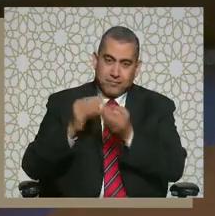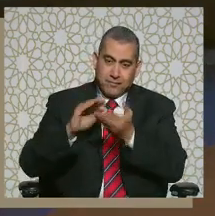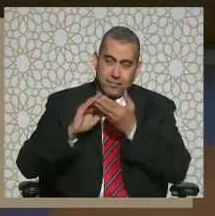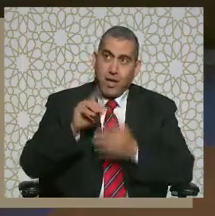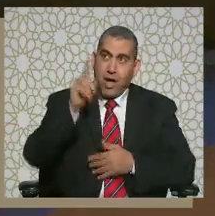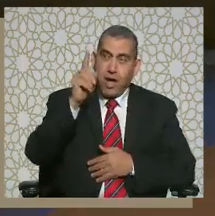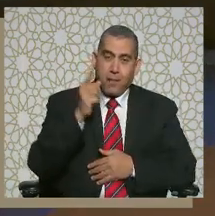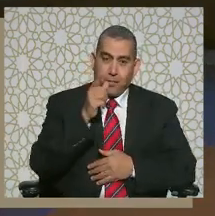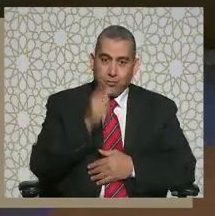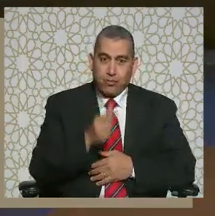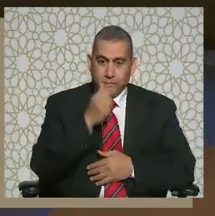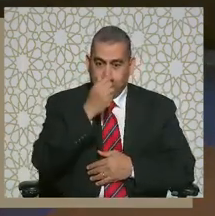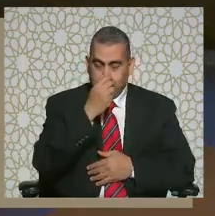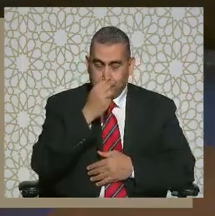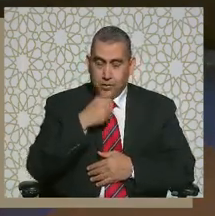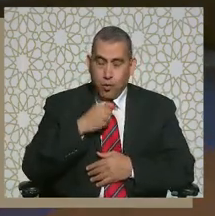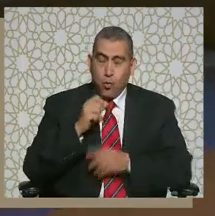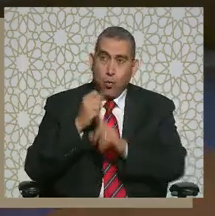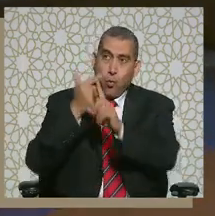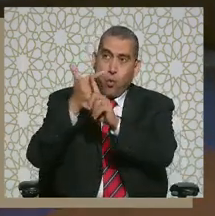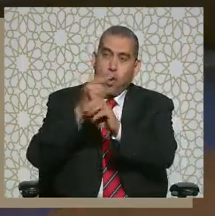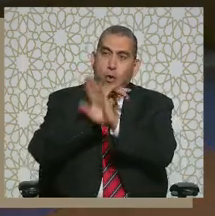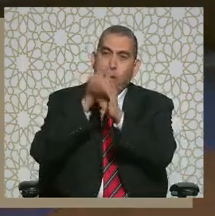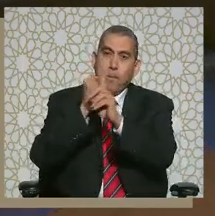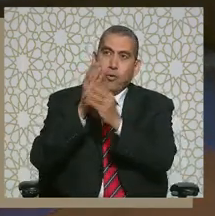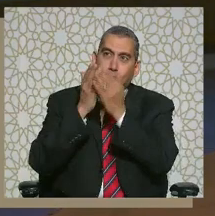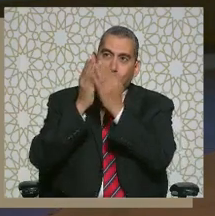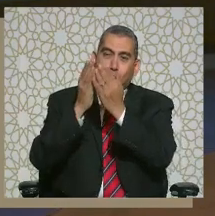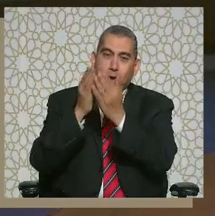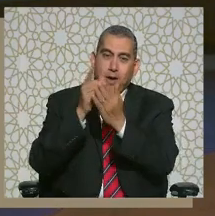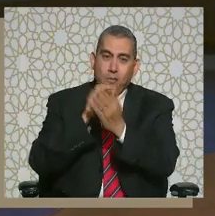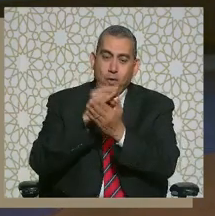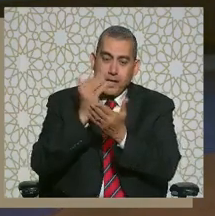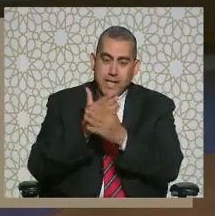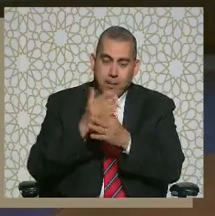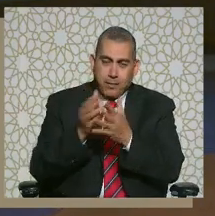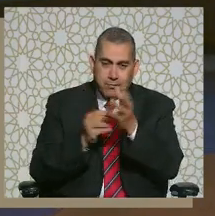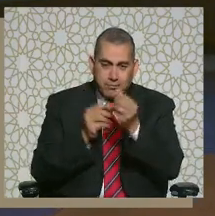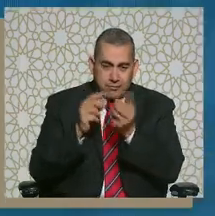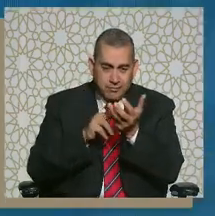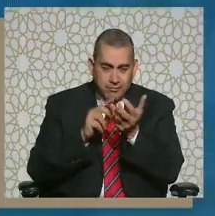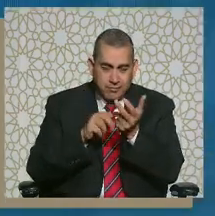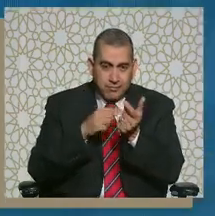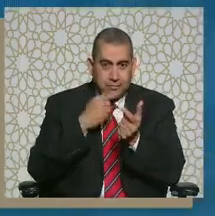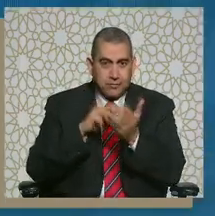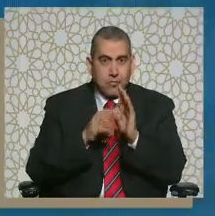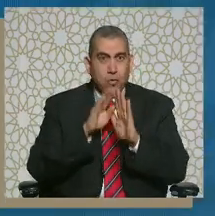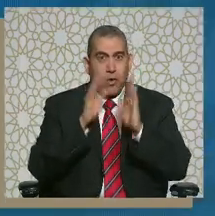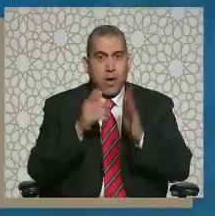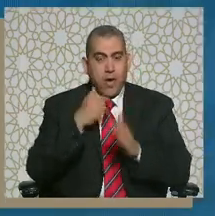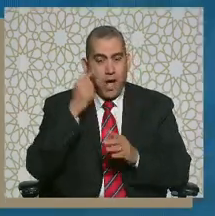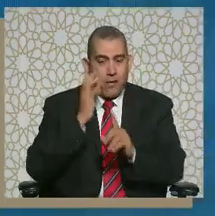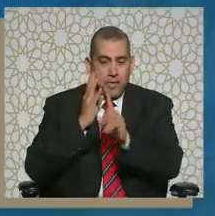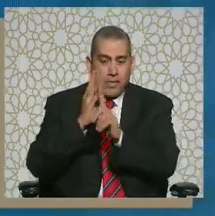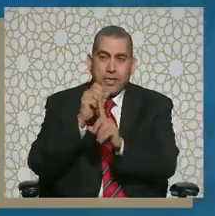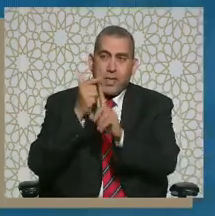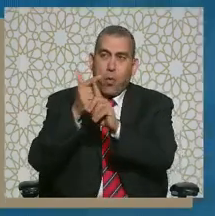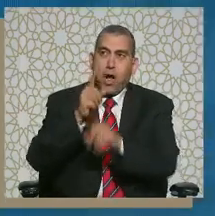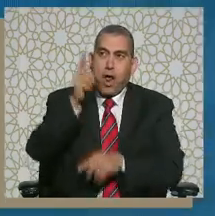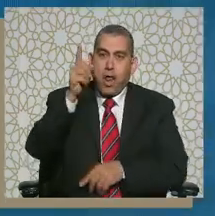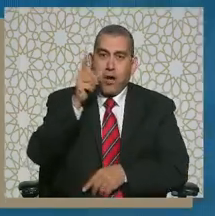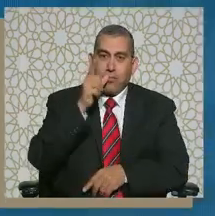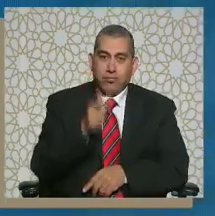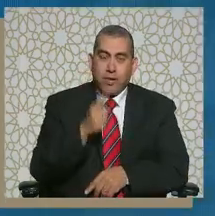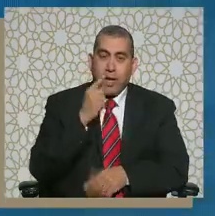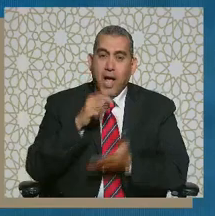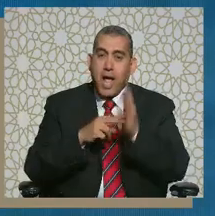هنحس ان احنا لنا وكيل وخاصه لما ناخذ بالاسباب هناخذ خذ بالاسباب ونتوكل على الله فنعمل